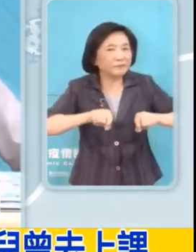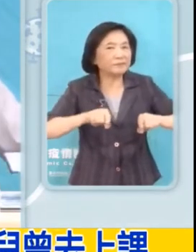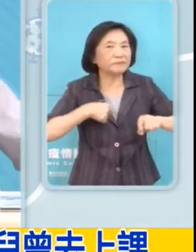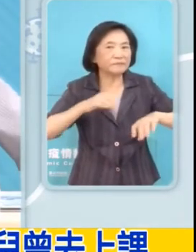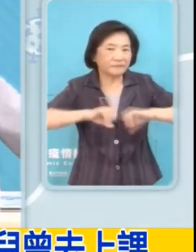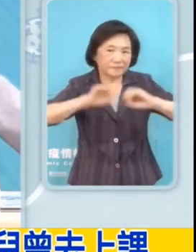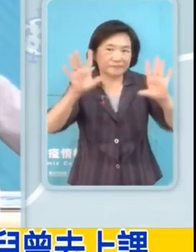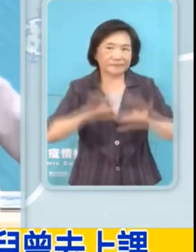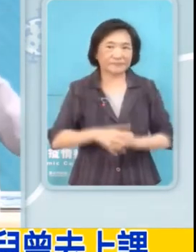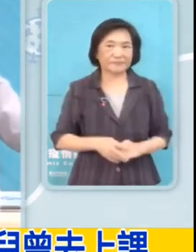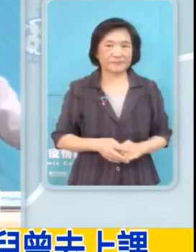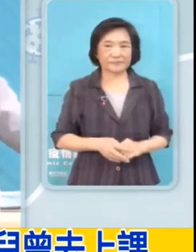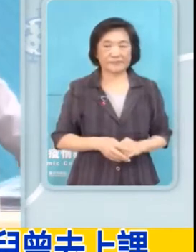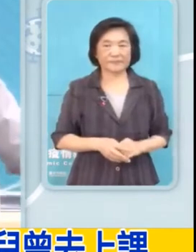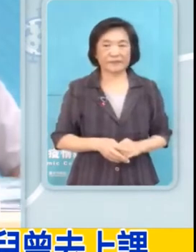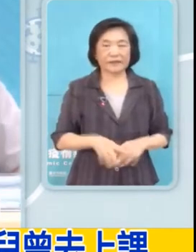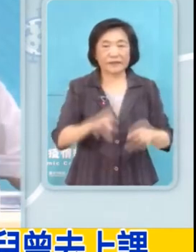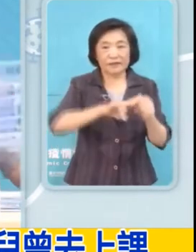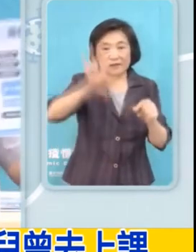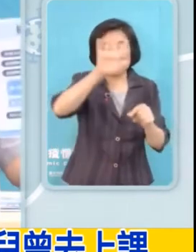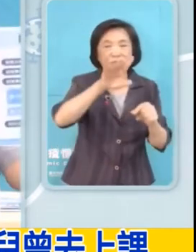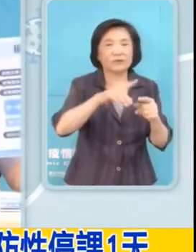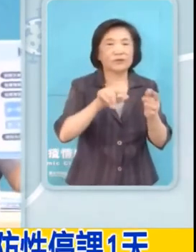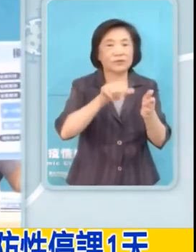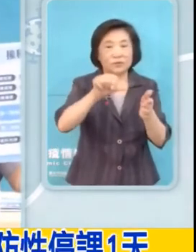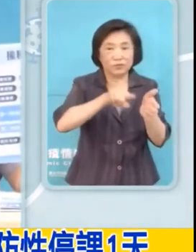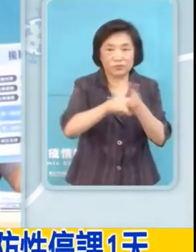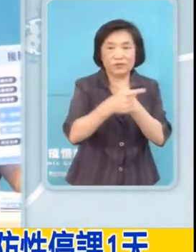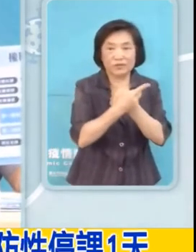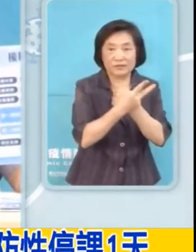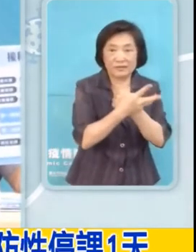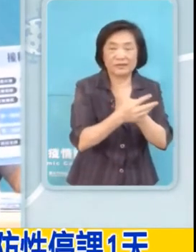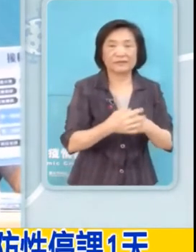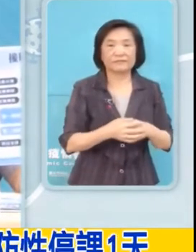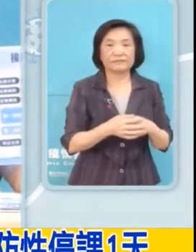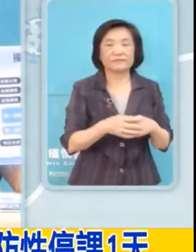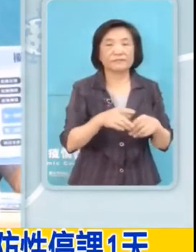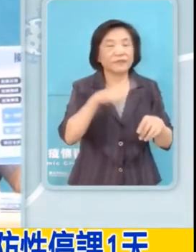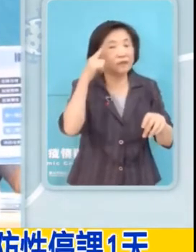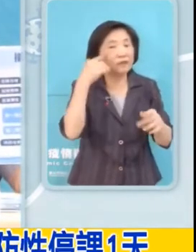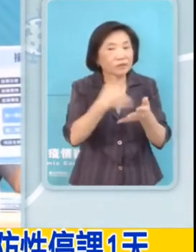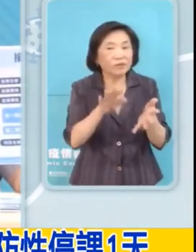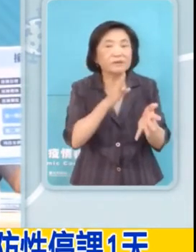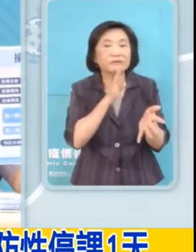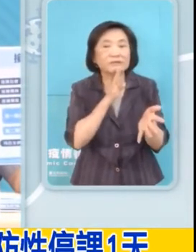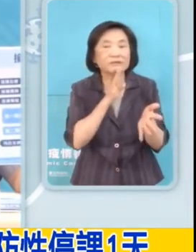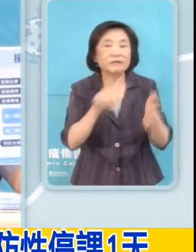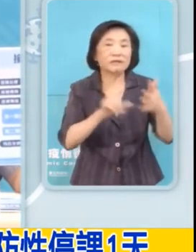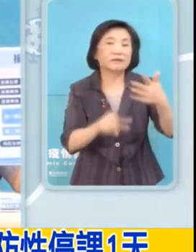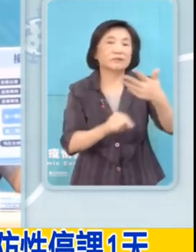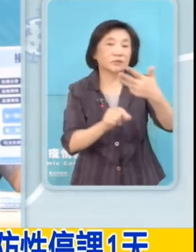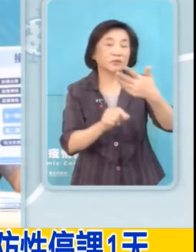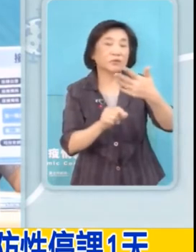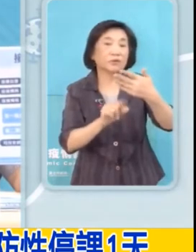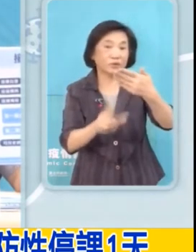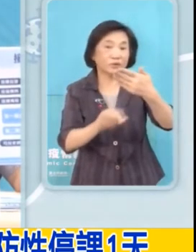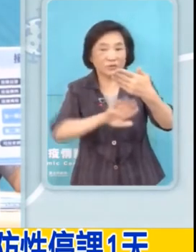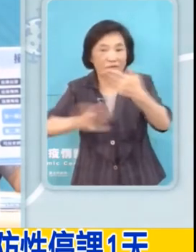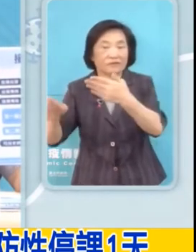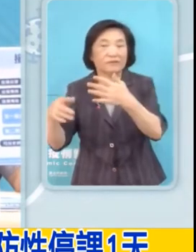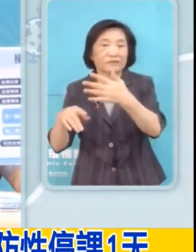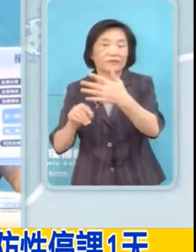样，高中职跟五专哦，9月22号到9月29号这个礼拜来打，国中